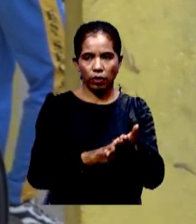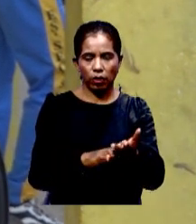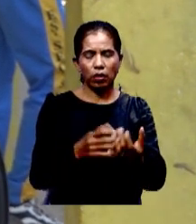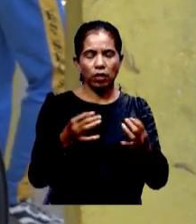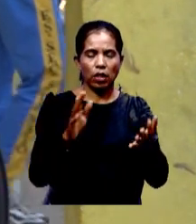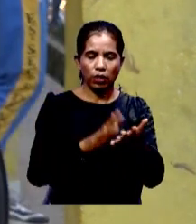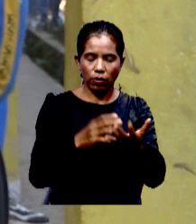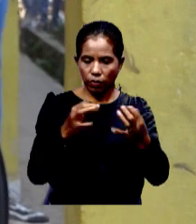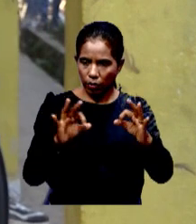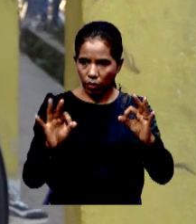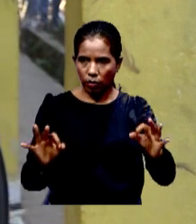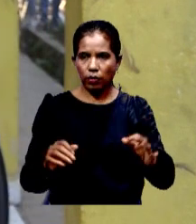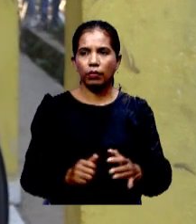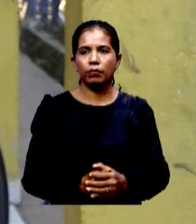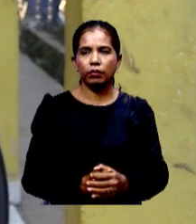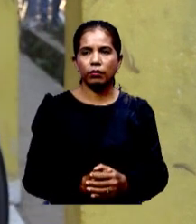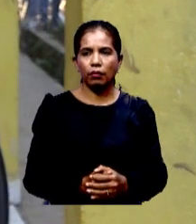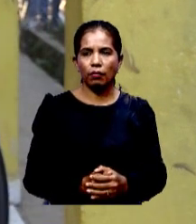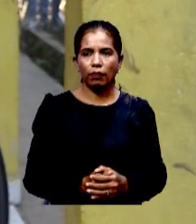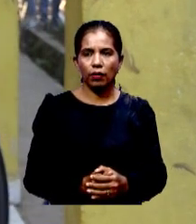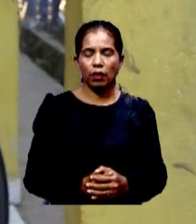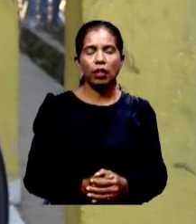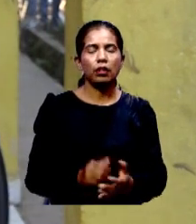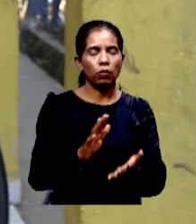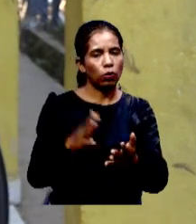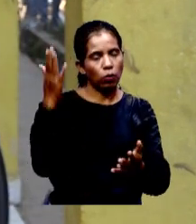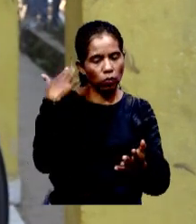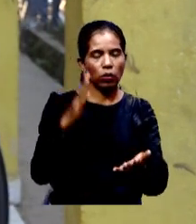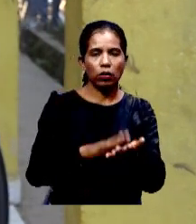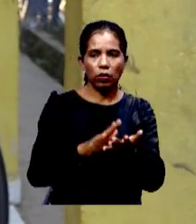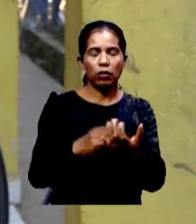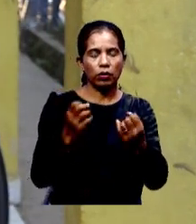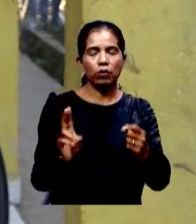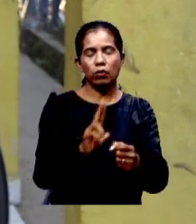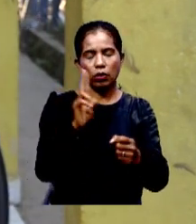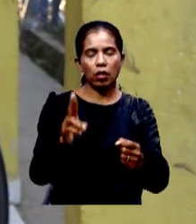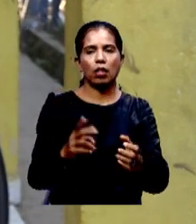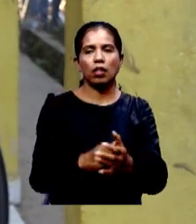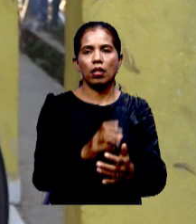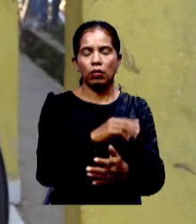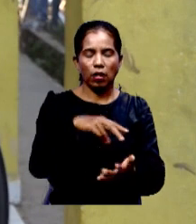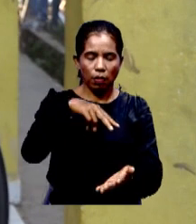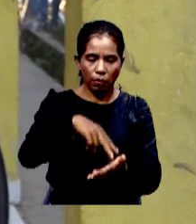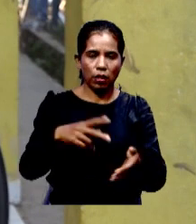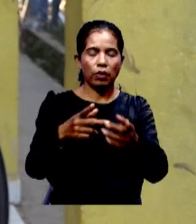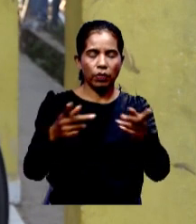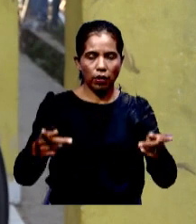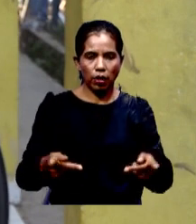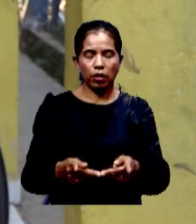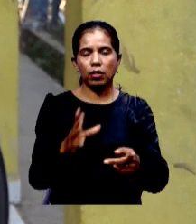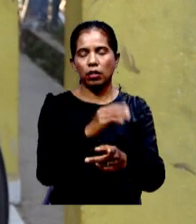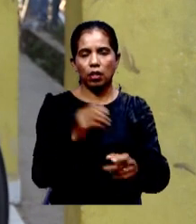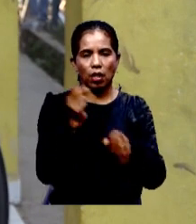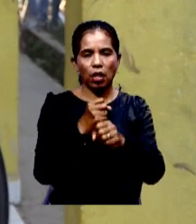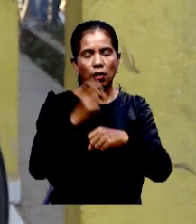ini sih nune, farda sih finalista, oh sih remata tahun ini, sih atas jadi farda nih, orang main Amerika fatin fatin sih konflik tuh nih,